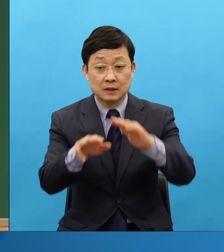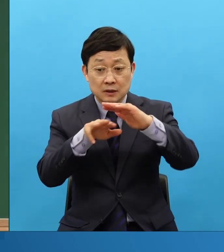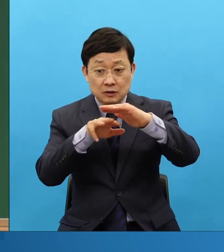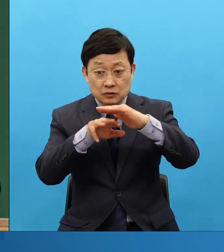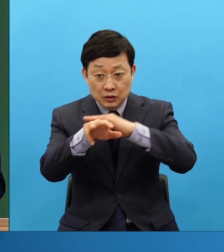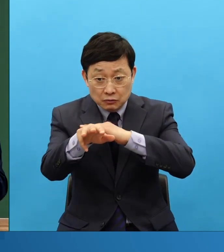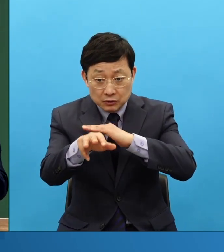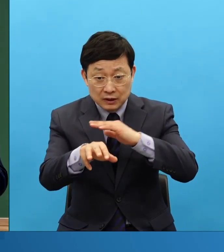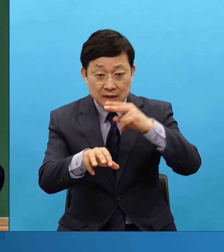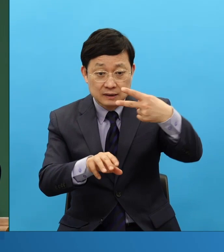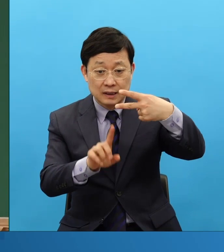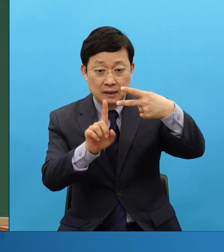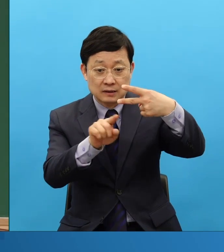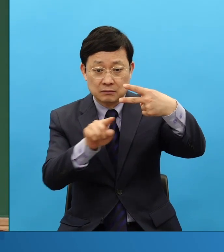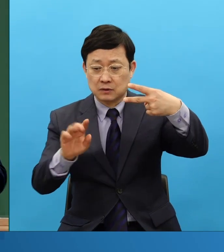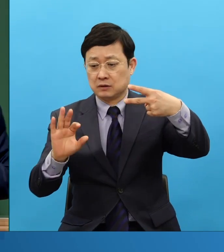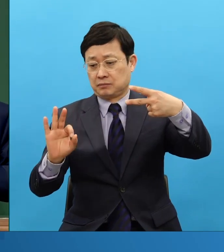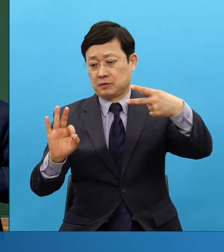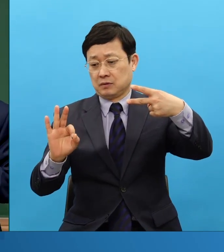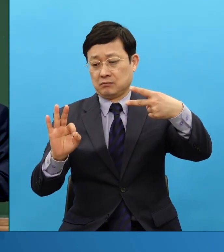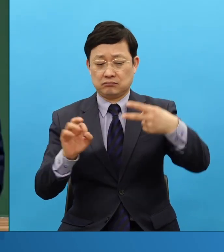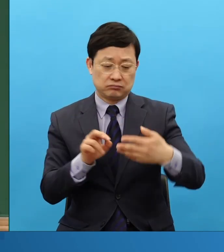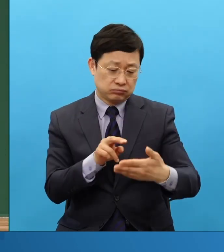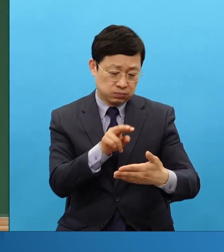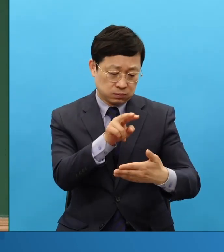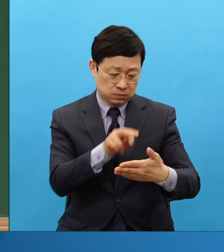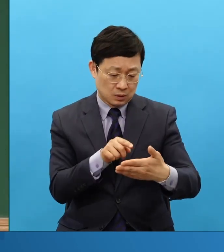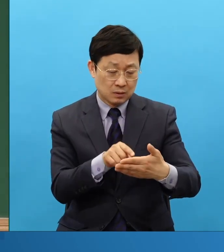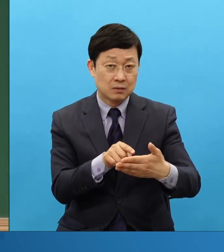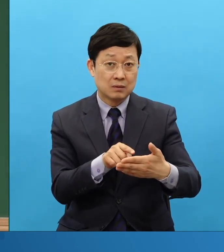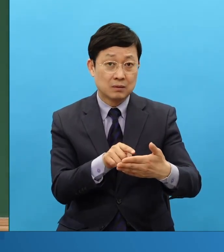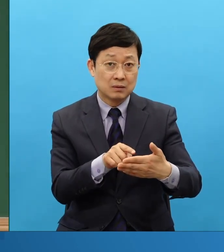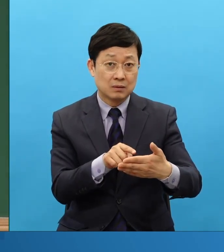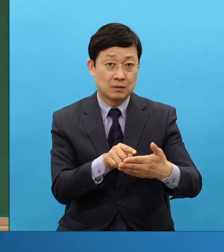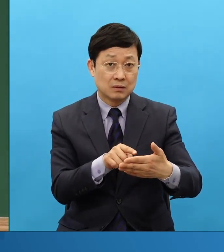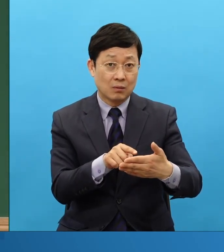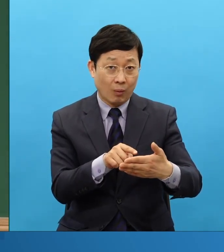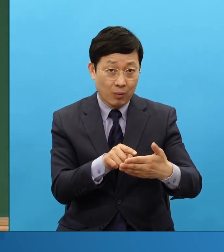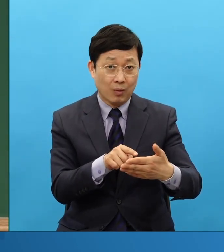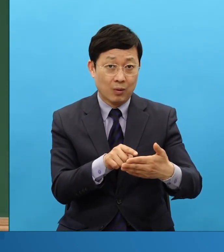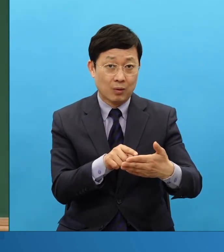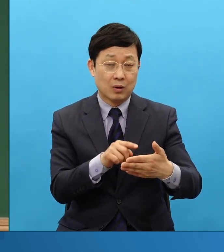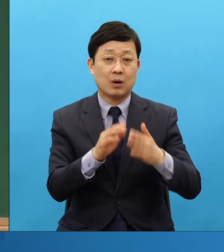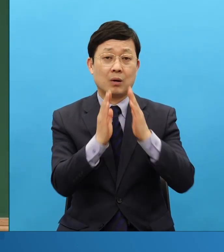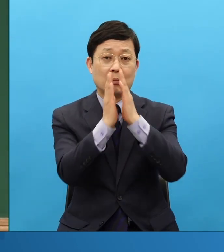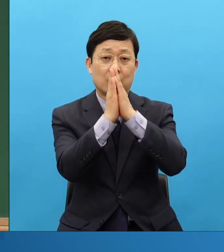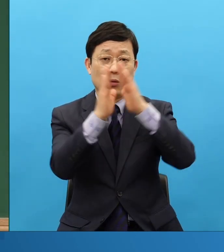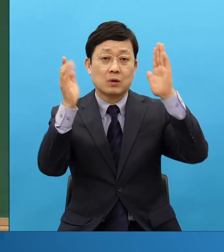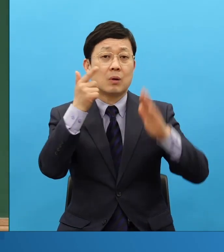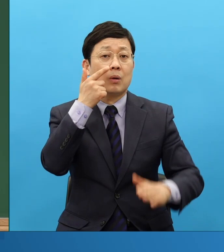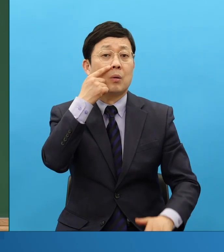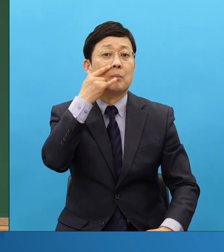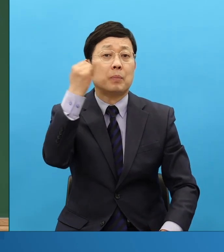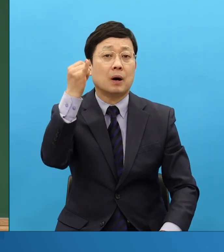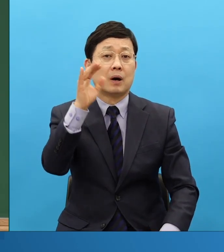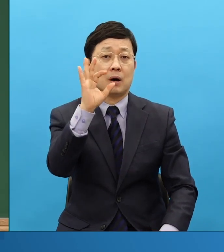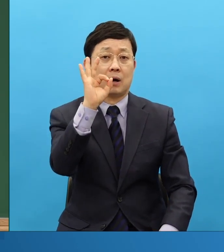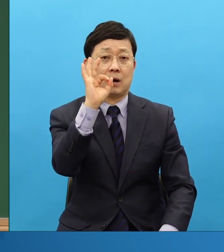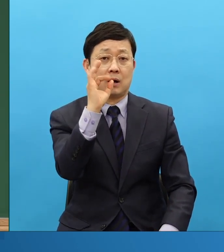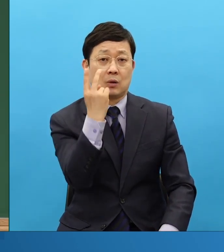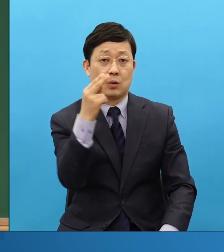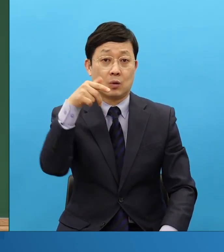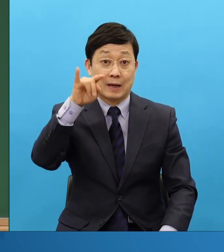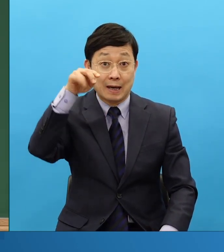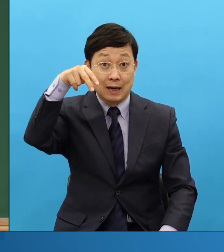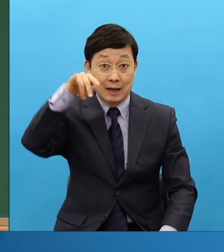어마어마한 선택이죠. This was a tremendous option. 그 알고 보면 어려운 게 아니잖아요. Or choice, and if you think about it, 아니 자기 아들 어차피